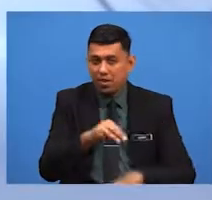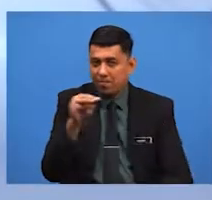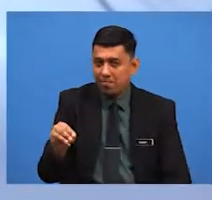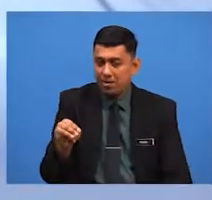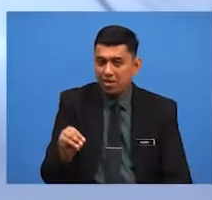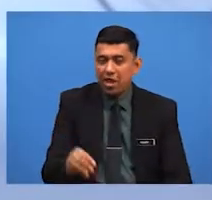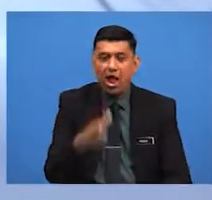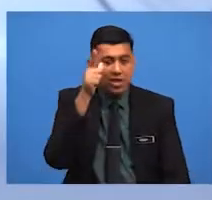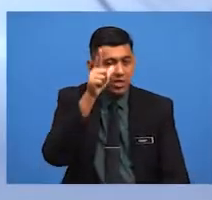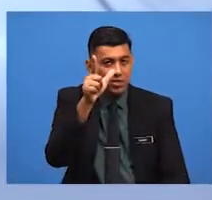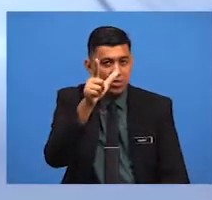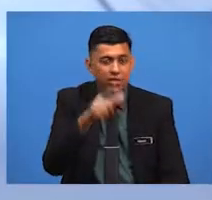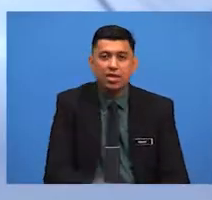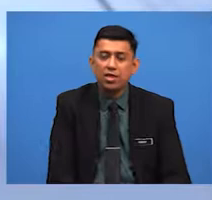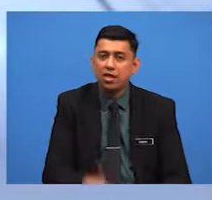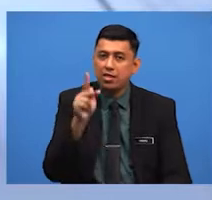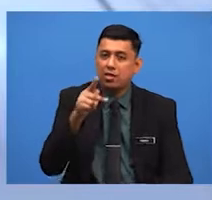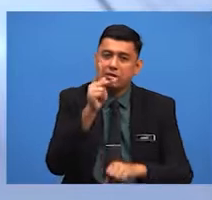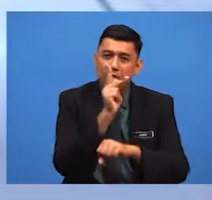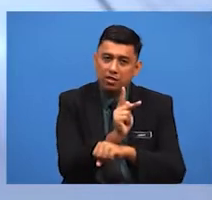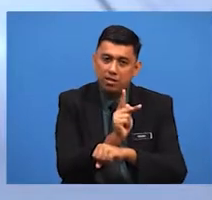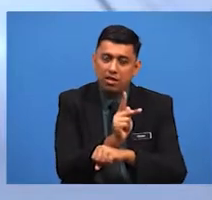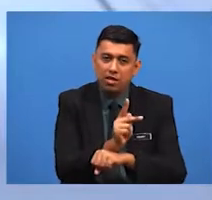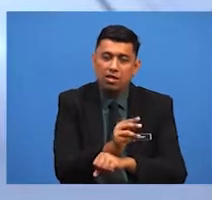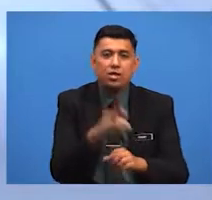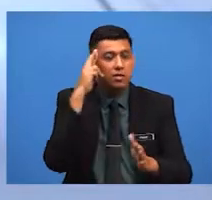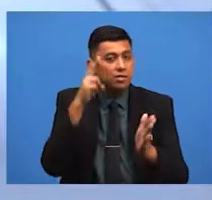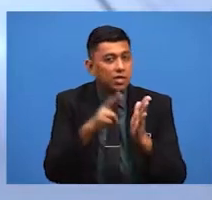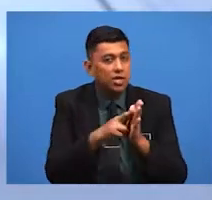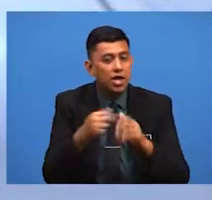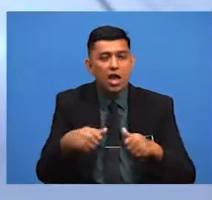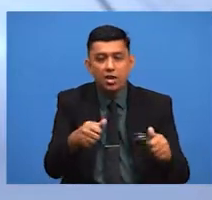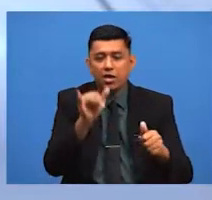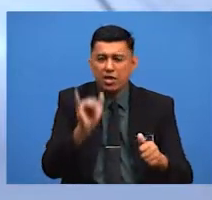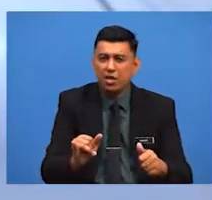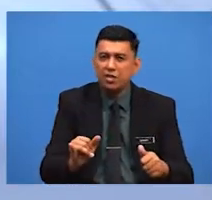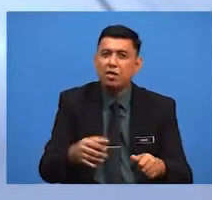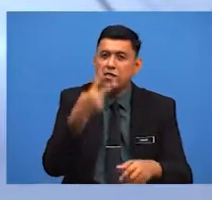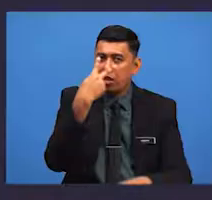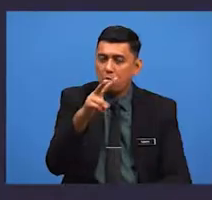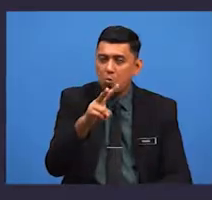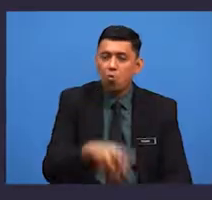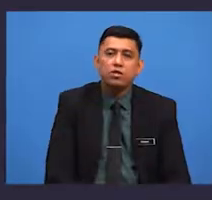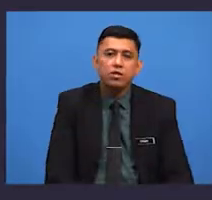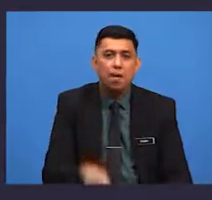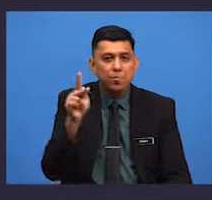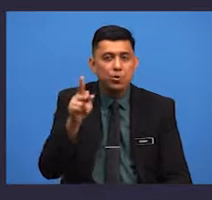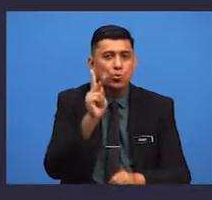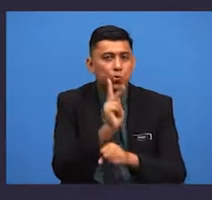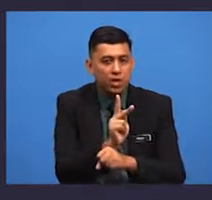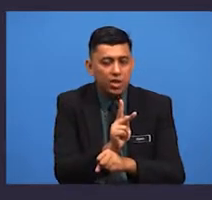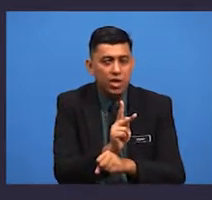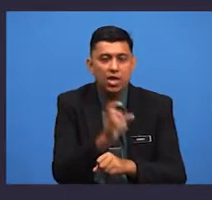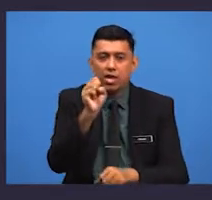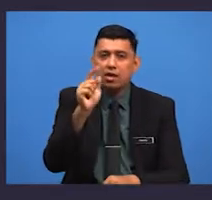Cuba murid-murid lihat sudukot dan carta alir yang dipaparkan. Dalam